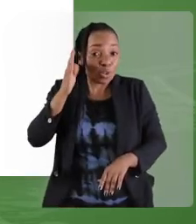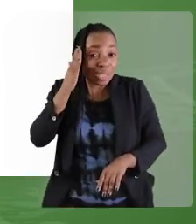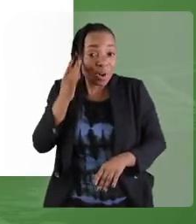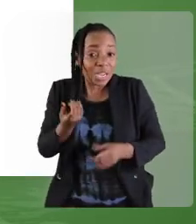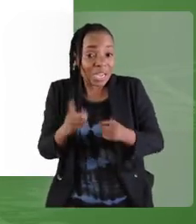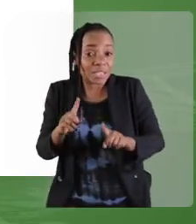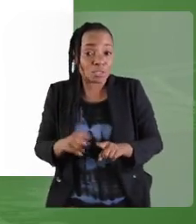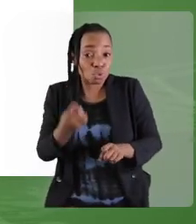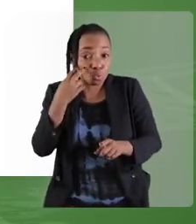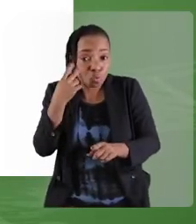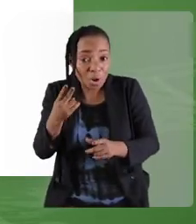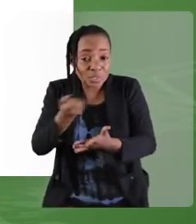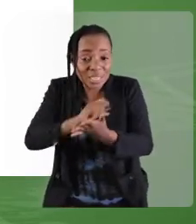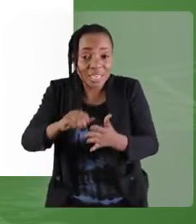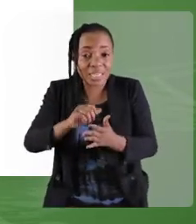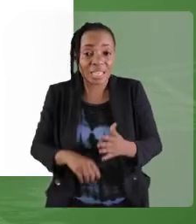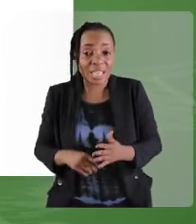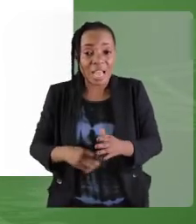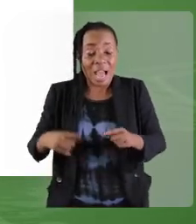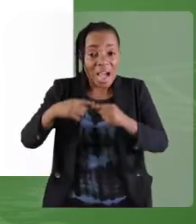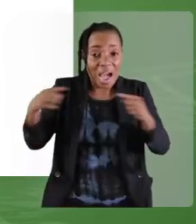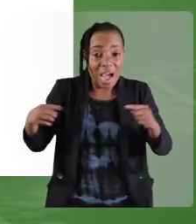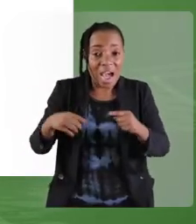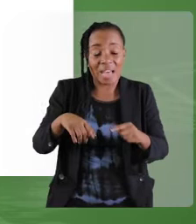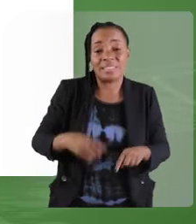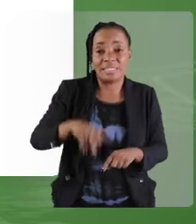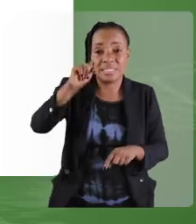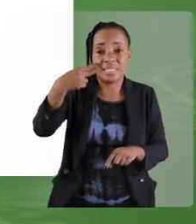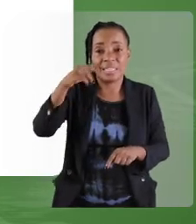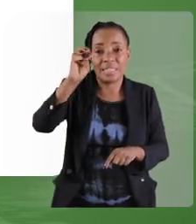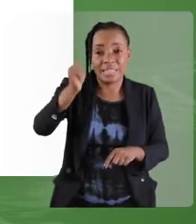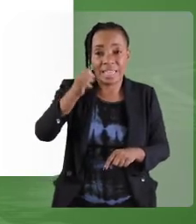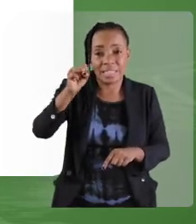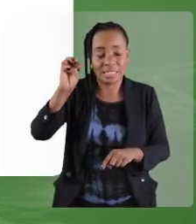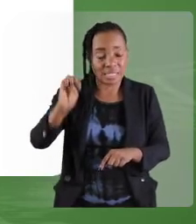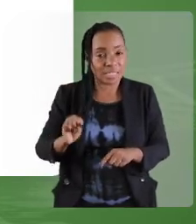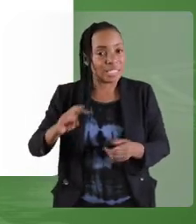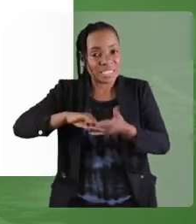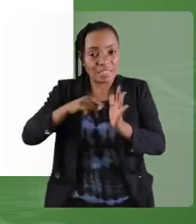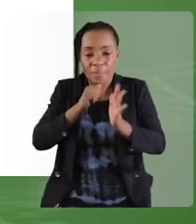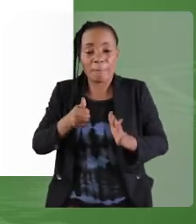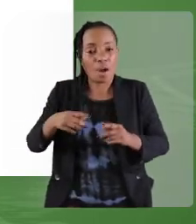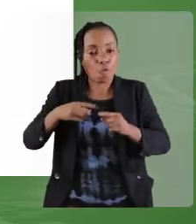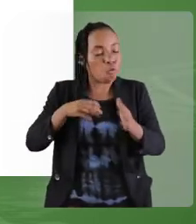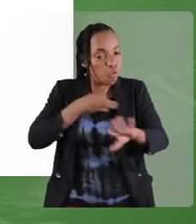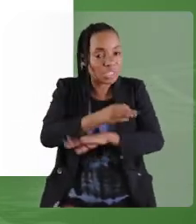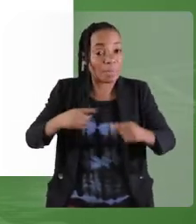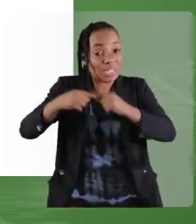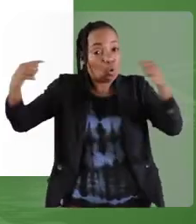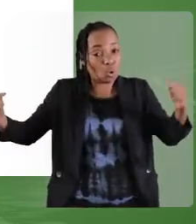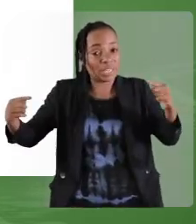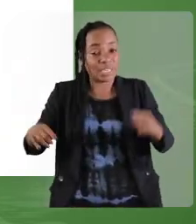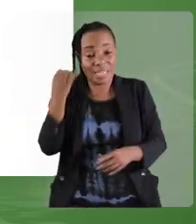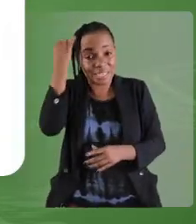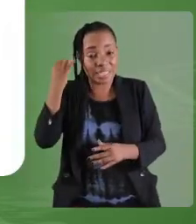l'antithèse n'est pas nécessairement une réfutation de la thèse. Elle vise à dépasser la thèse.